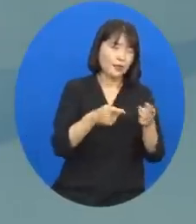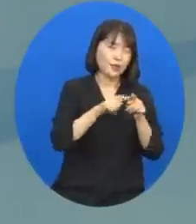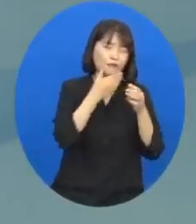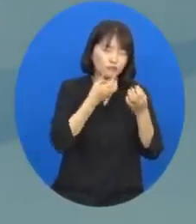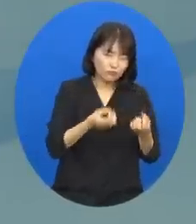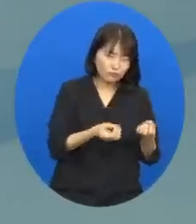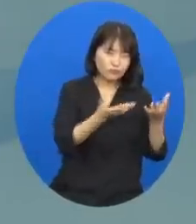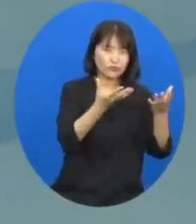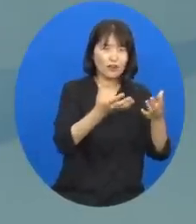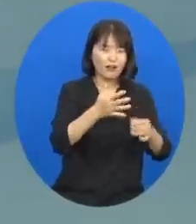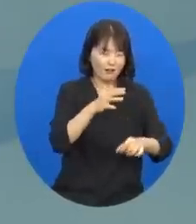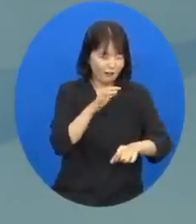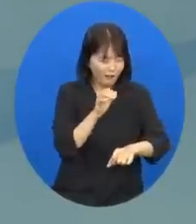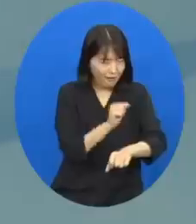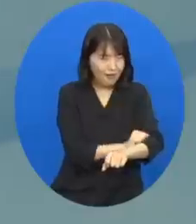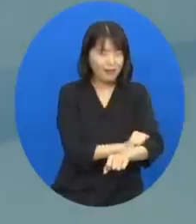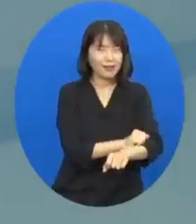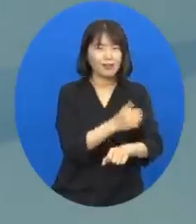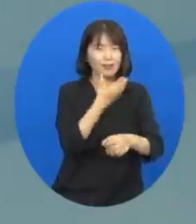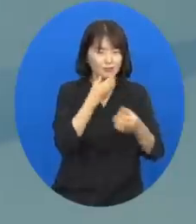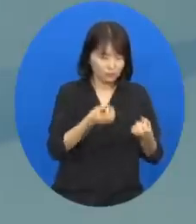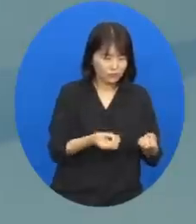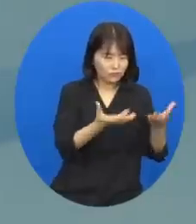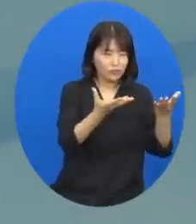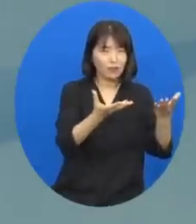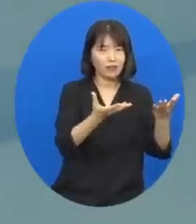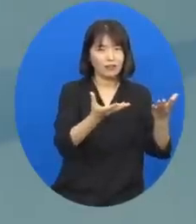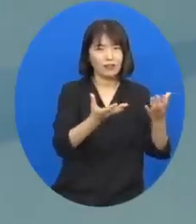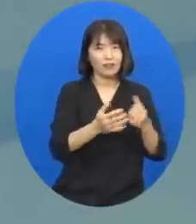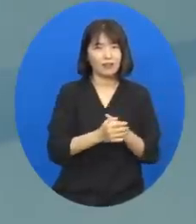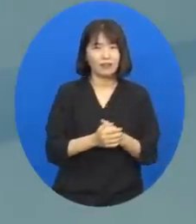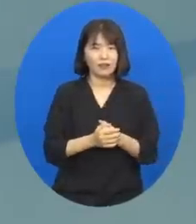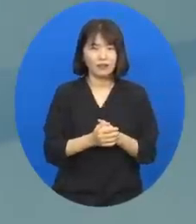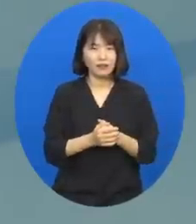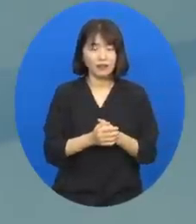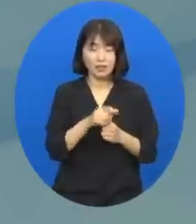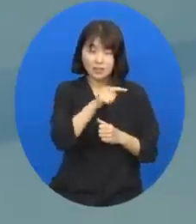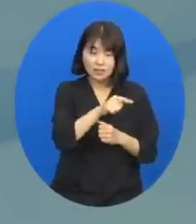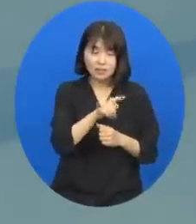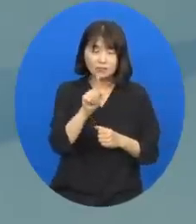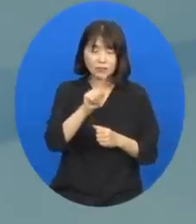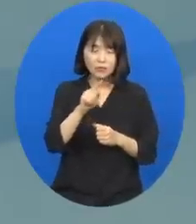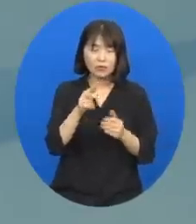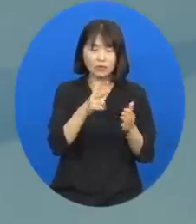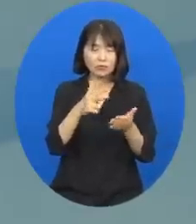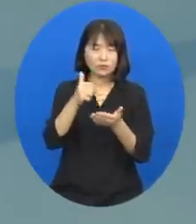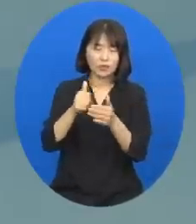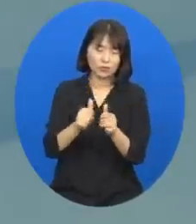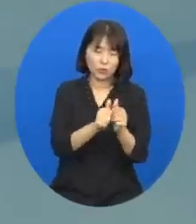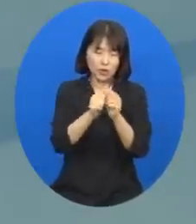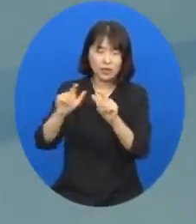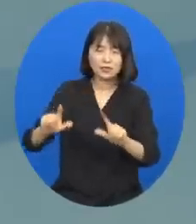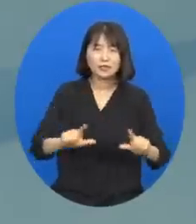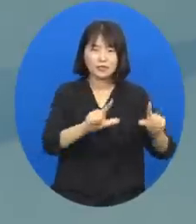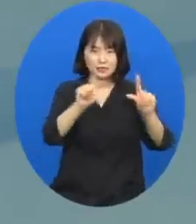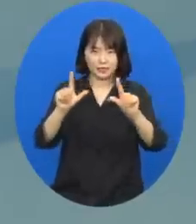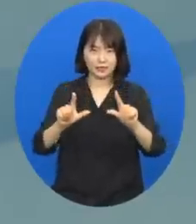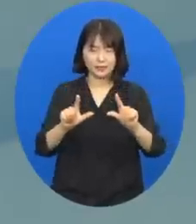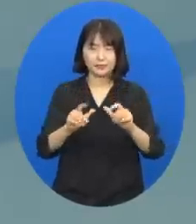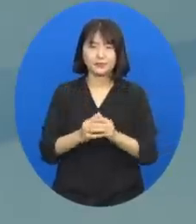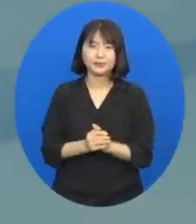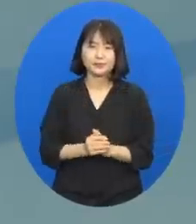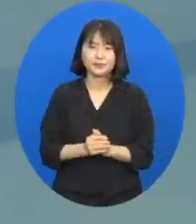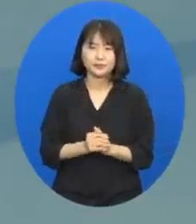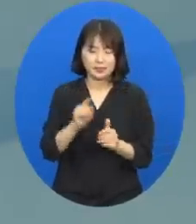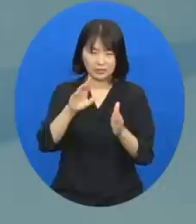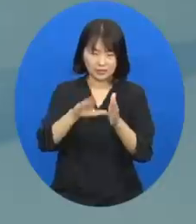잘됐다 축하한다 라고 마음을 다 해주는 것 그 스 정말 주님과 동행하는 삶에 백성들의 모습 입니다 이 때에